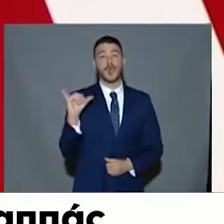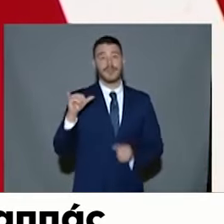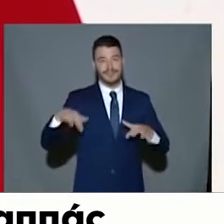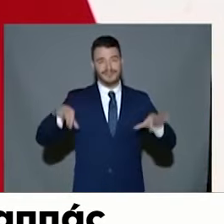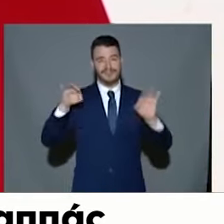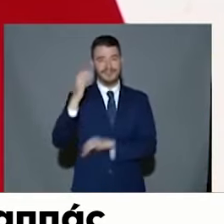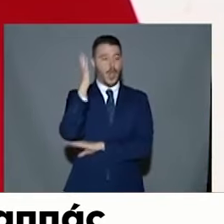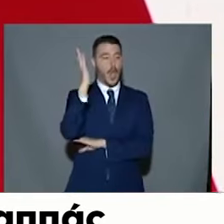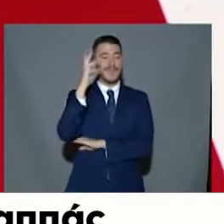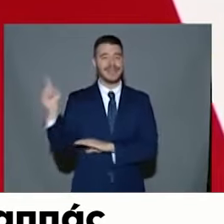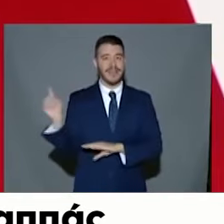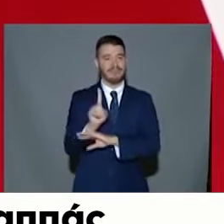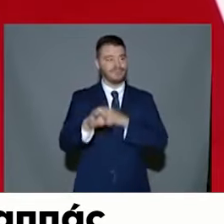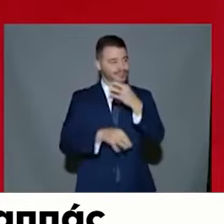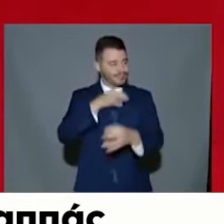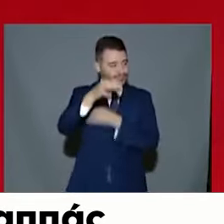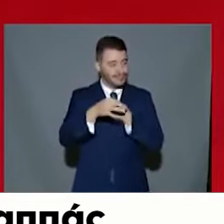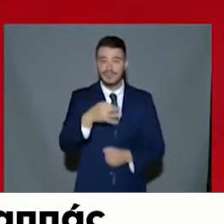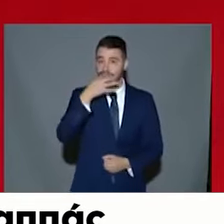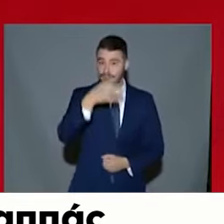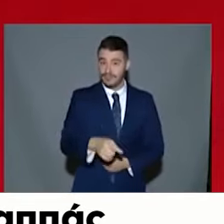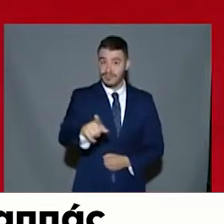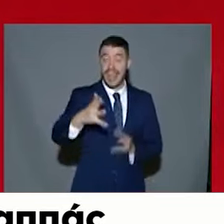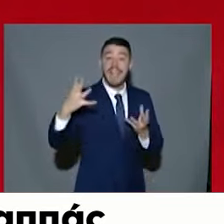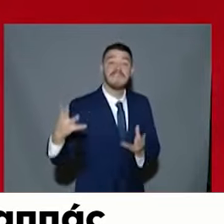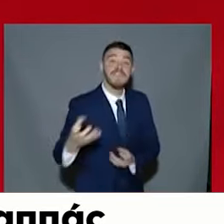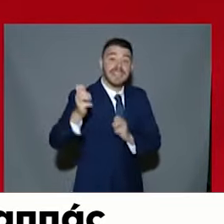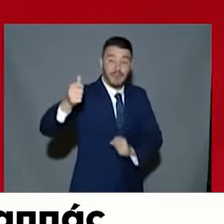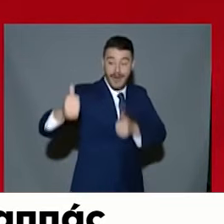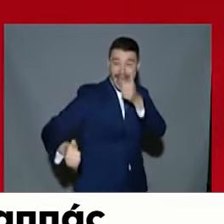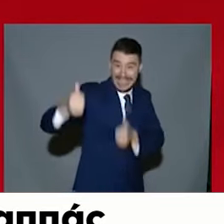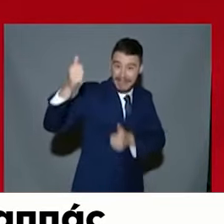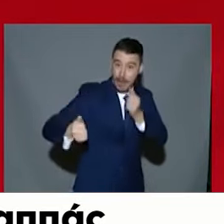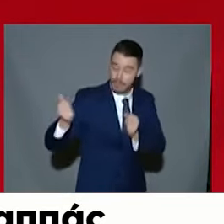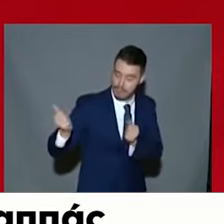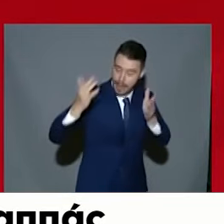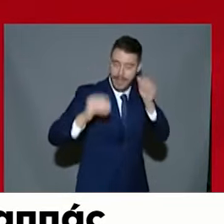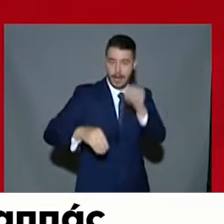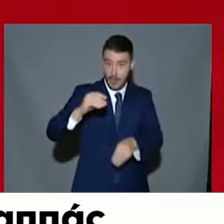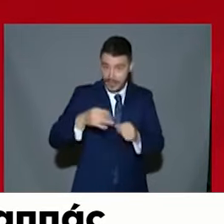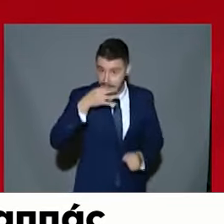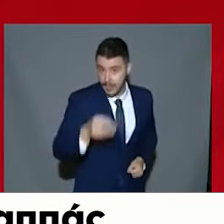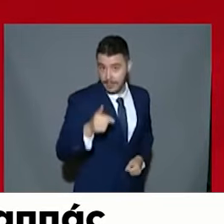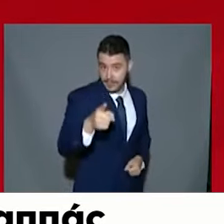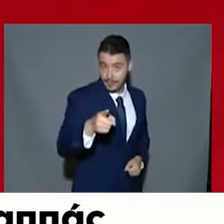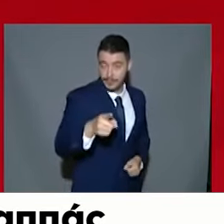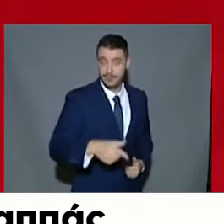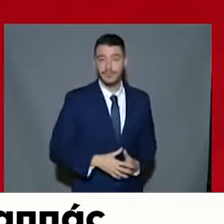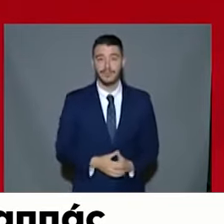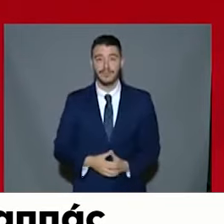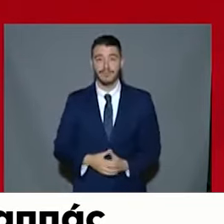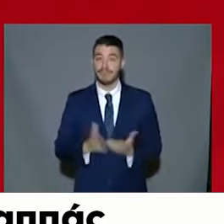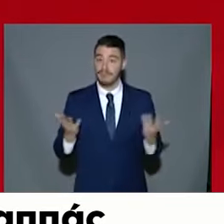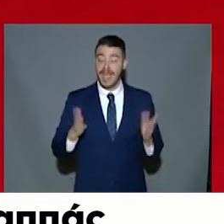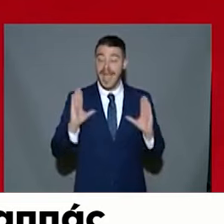Η αντίπαλη του, η εσωκομματική αντίπαλη του που χθες, που σήμερα είναι αντίπαλη, χθες ήταν σύμμαχοι, έτσι, μην διευθυνόμαστε. Αυτοί τον στήριξαν